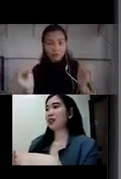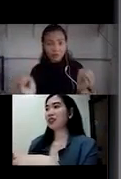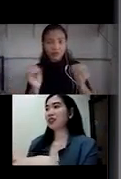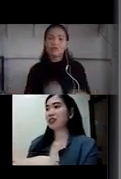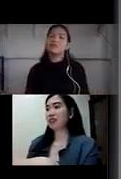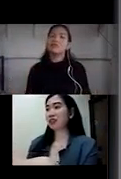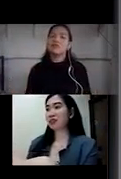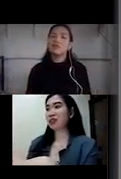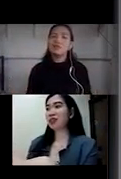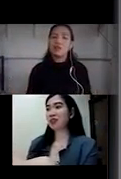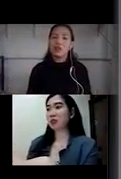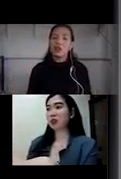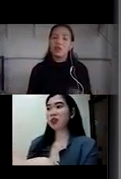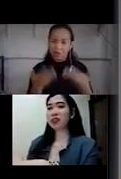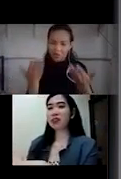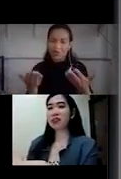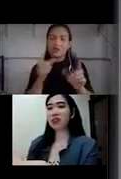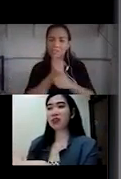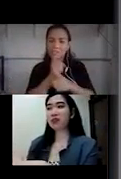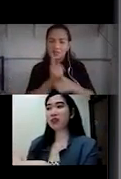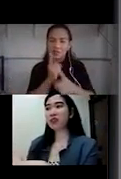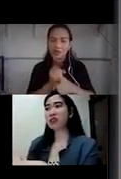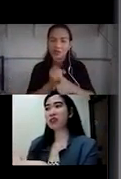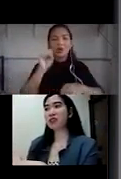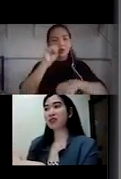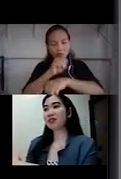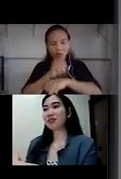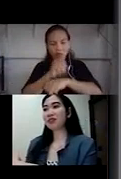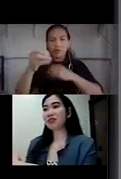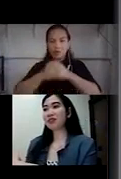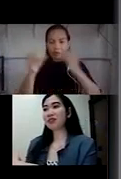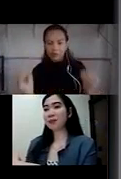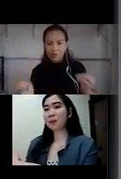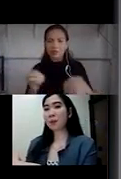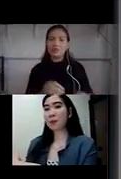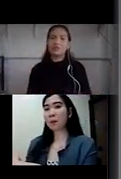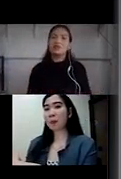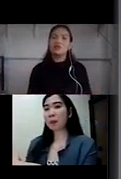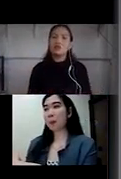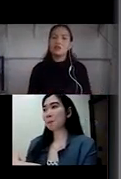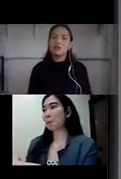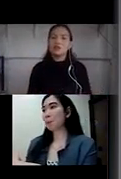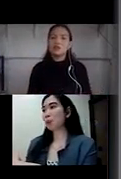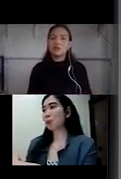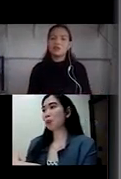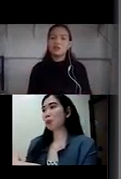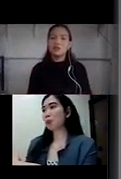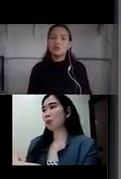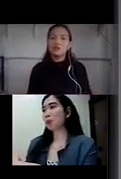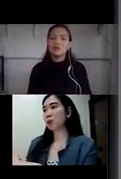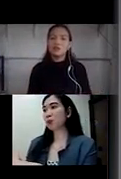ayan. Nasa work, nasa office. Yan.